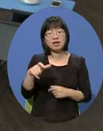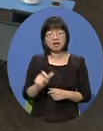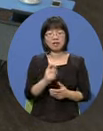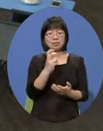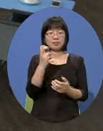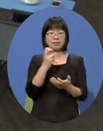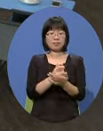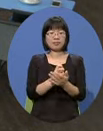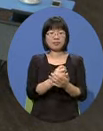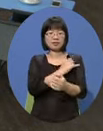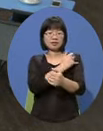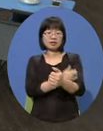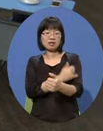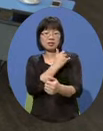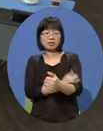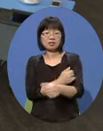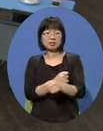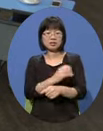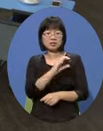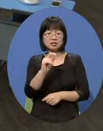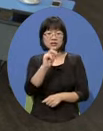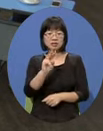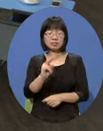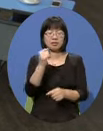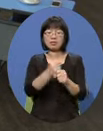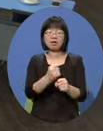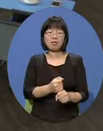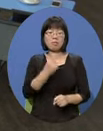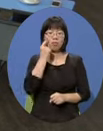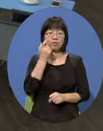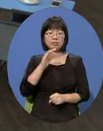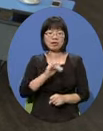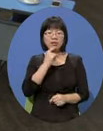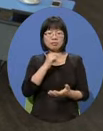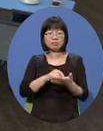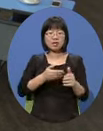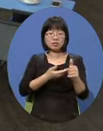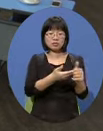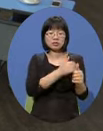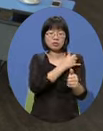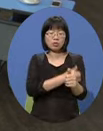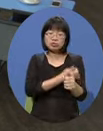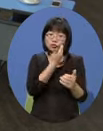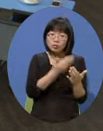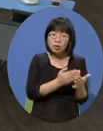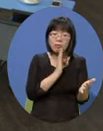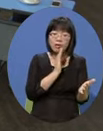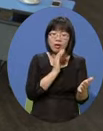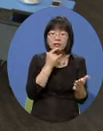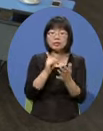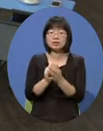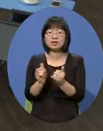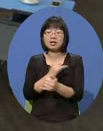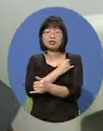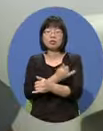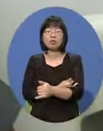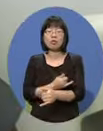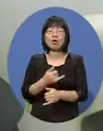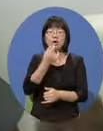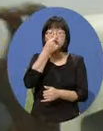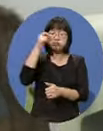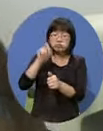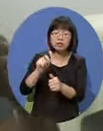법과 인권 하면서 CCTV 설치를 못하게 하는데 가해자의 인권은 중요하고 피해자의 인권은 인권도 아니지. 저는